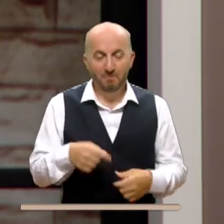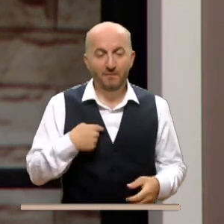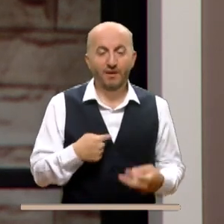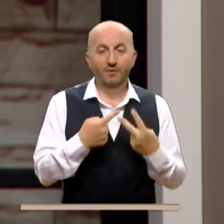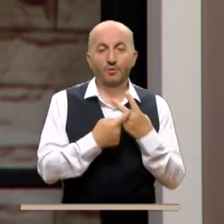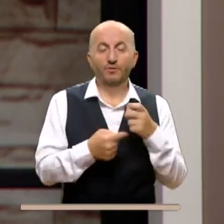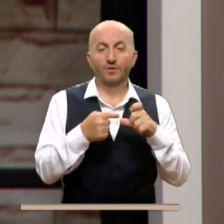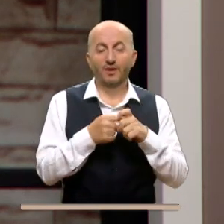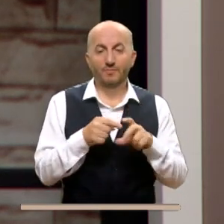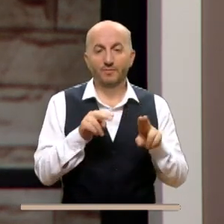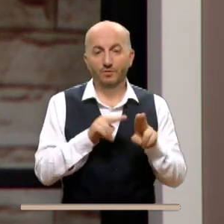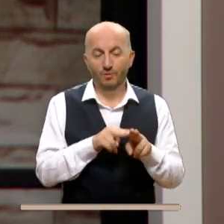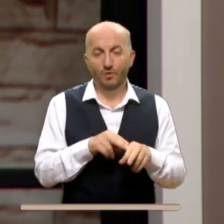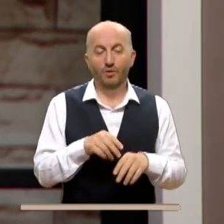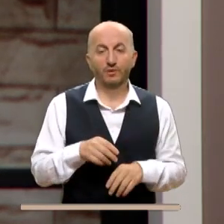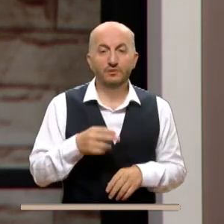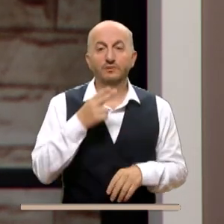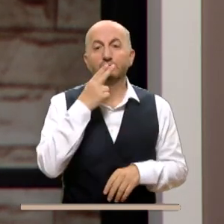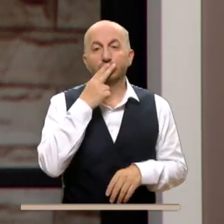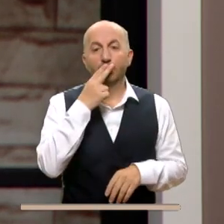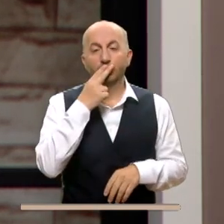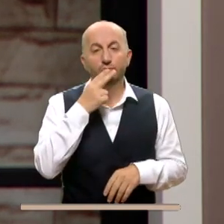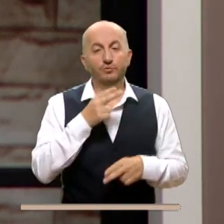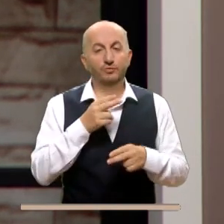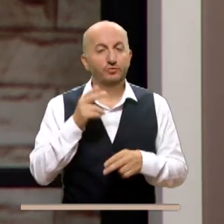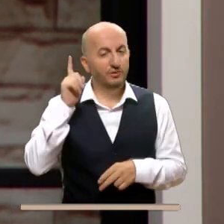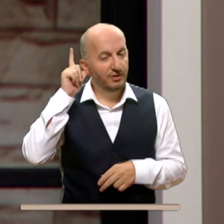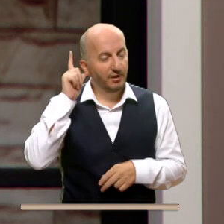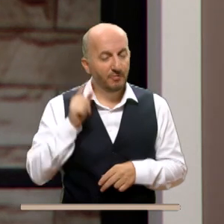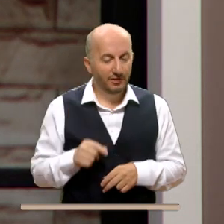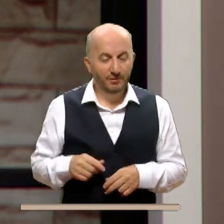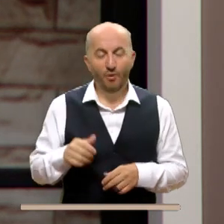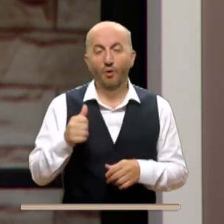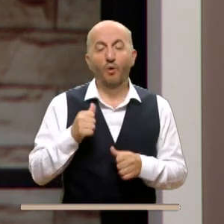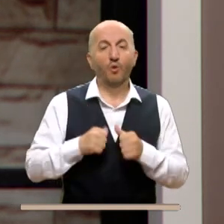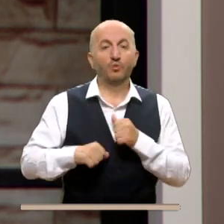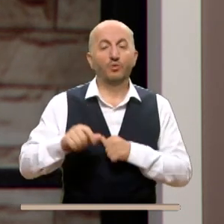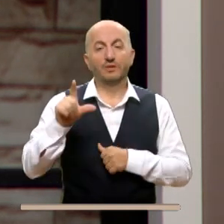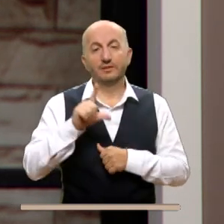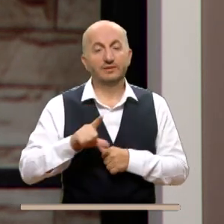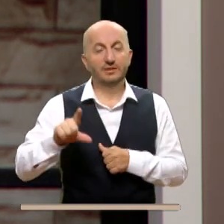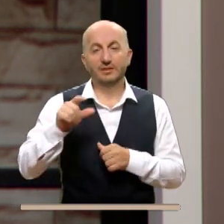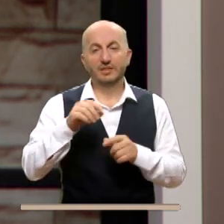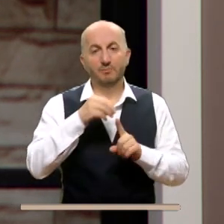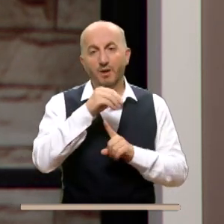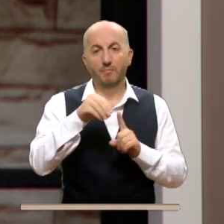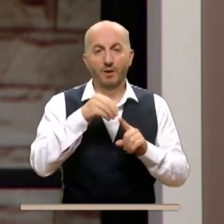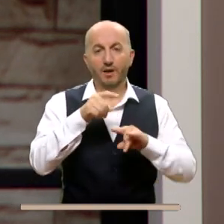Kök, 18 yaşındayım, Samsun Çarşambalı'yım. Ortaokul ve liseyi Tevfikileri Anadolu İmam Hatip Lisesi'nde